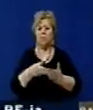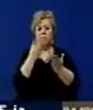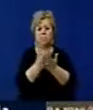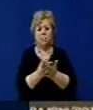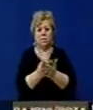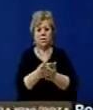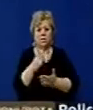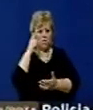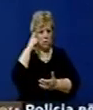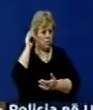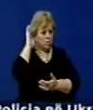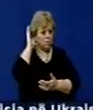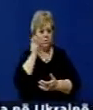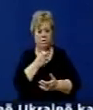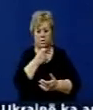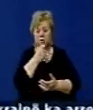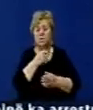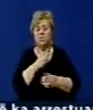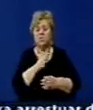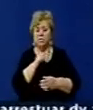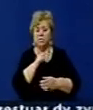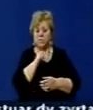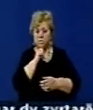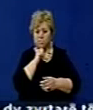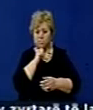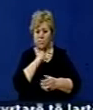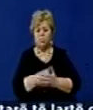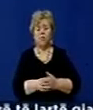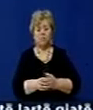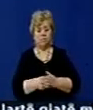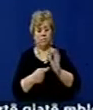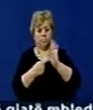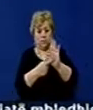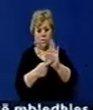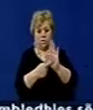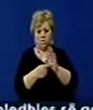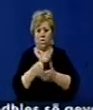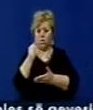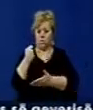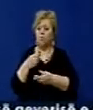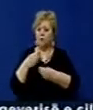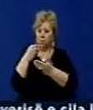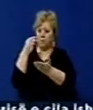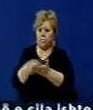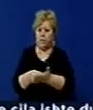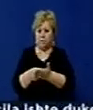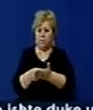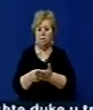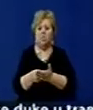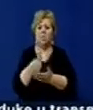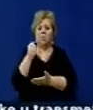e ish kryeministrit të Kosovës. Është konfirmuar gjithashtu publikisht se këto mjete do të paguhen nga fondi